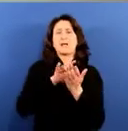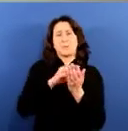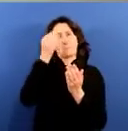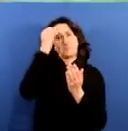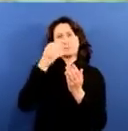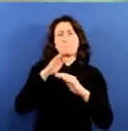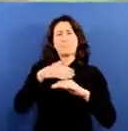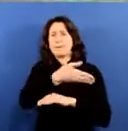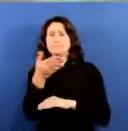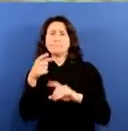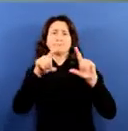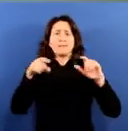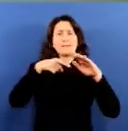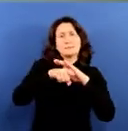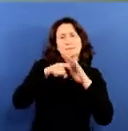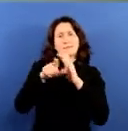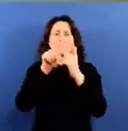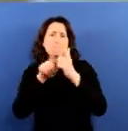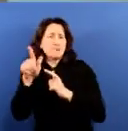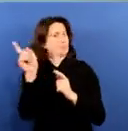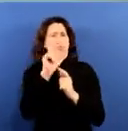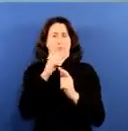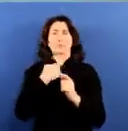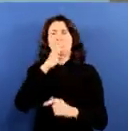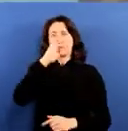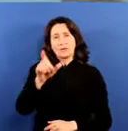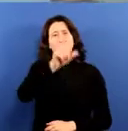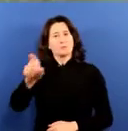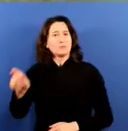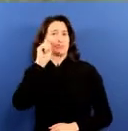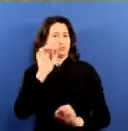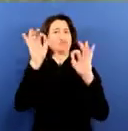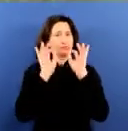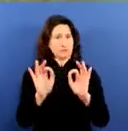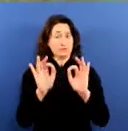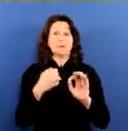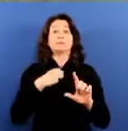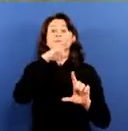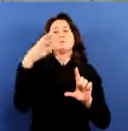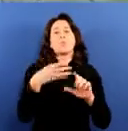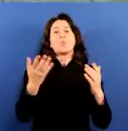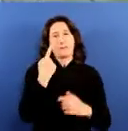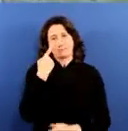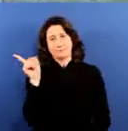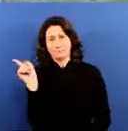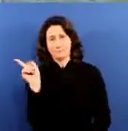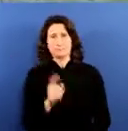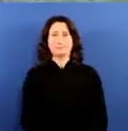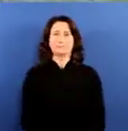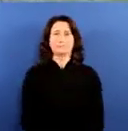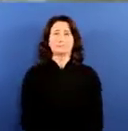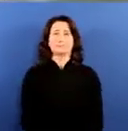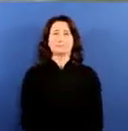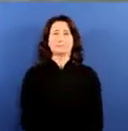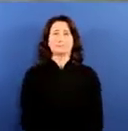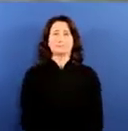landaetxeak, bisitaldi gidatuak eta txakolindegietarako bisitaldiak erreserbatu ahal izango dira besteak beste. Ekoizle edo